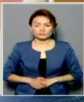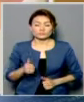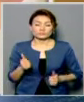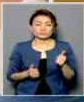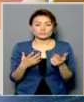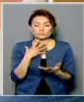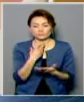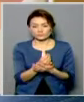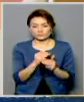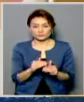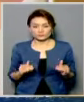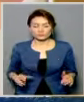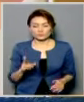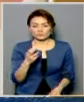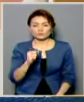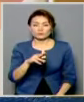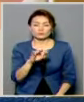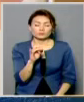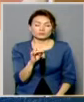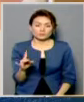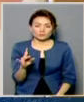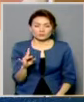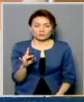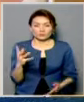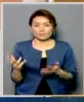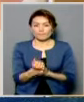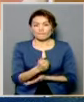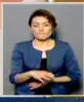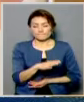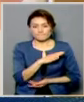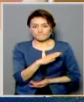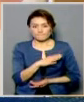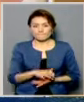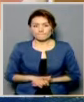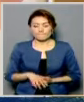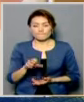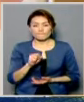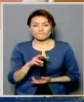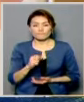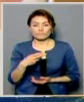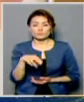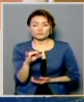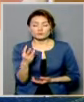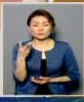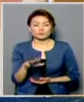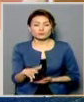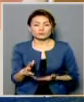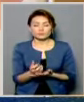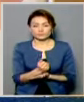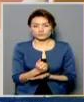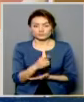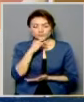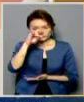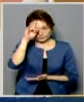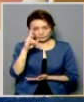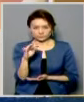өзіміздің оқушымыз Қадыр Нұрзелі жеңімпаз атанса, Амангелді қызы Шахида 3-ші орынды жеңіп алды. Қазақ